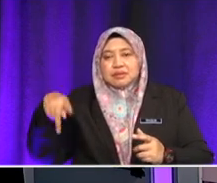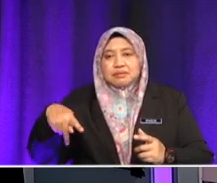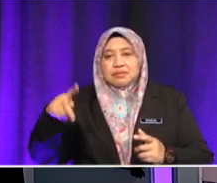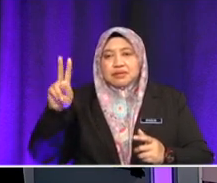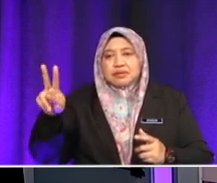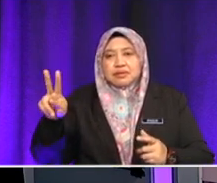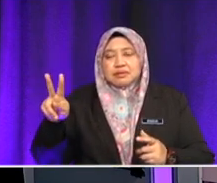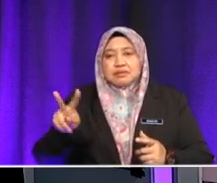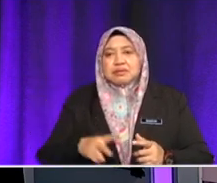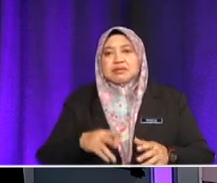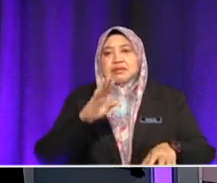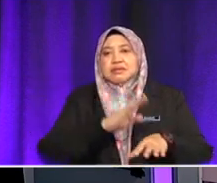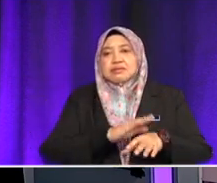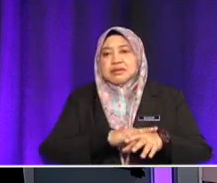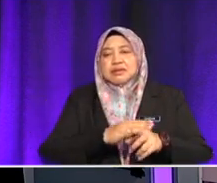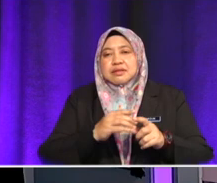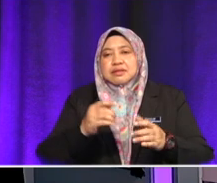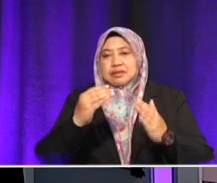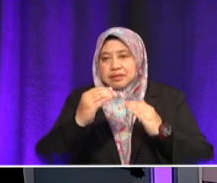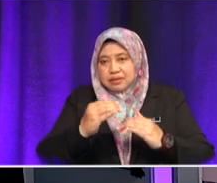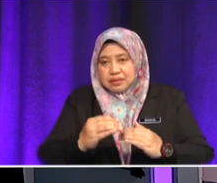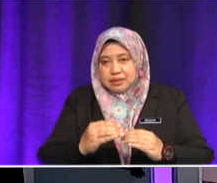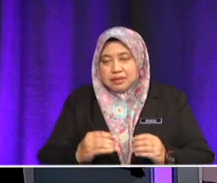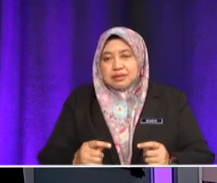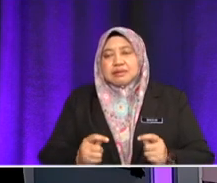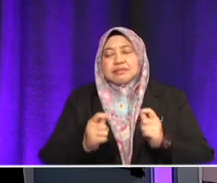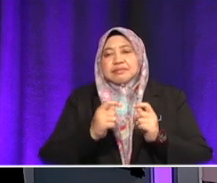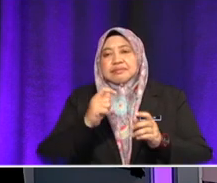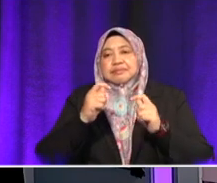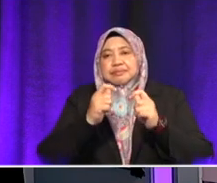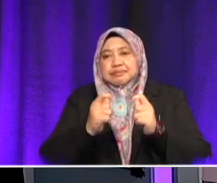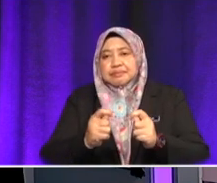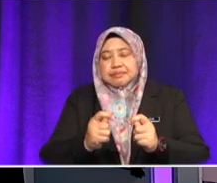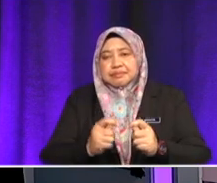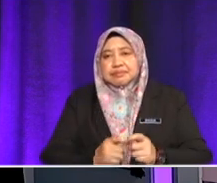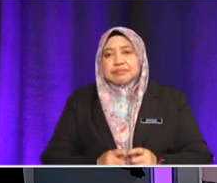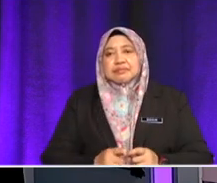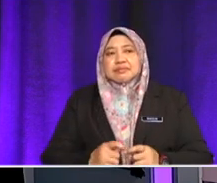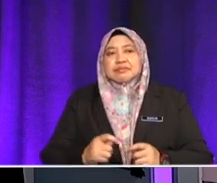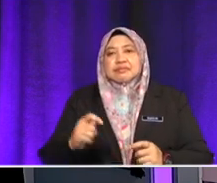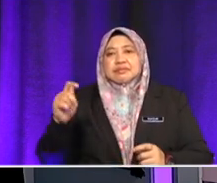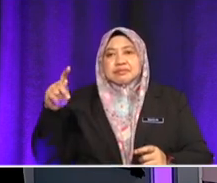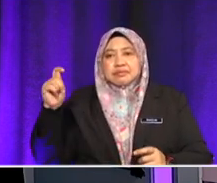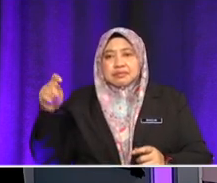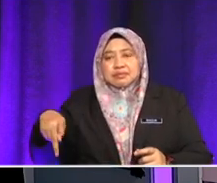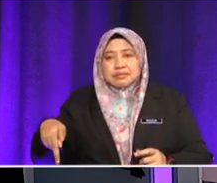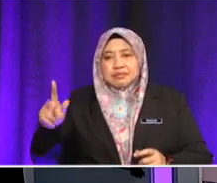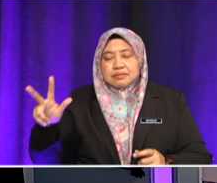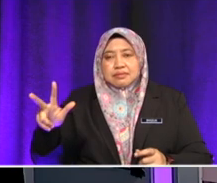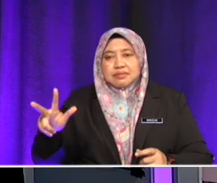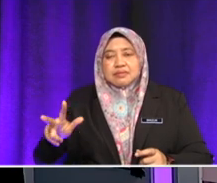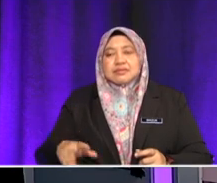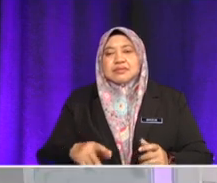ialah pada tahap yang terhit kemudian tahap penguasaan tiga kata kuncinya